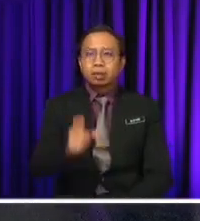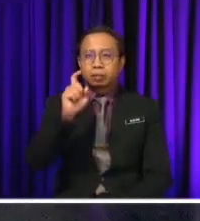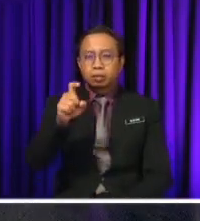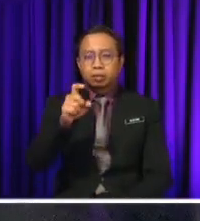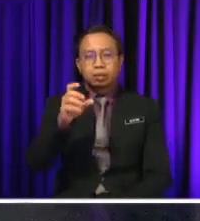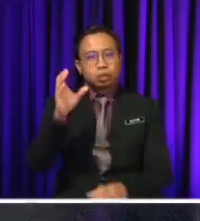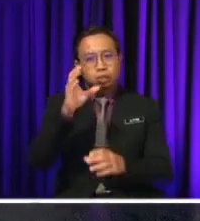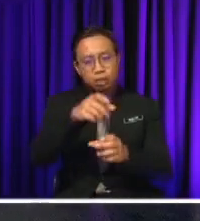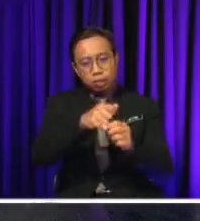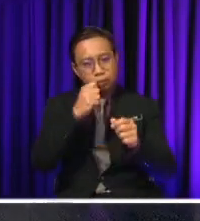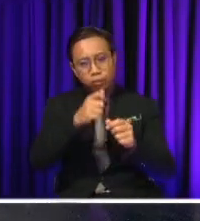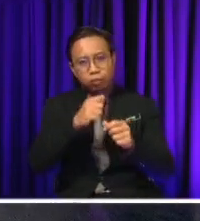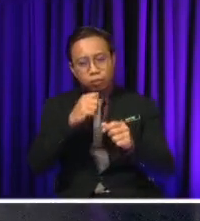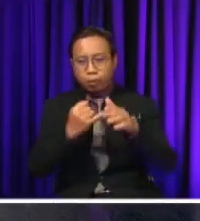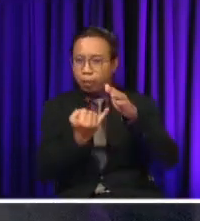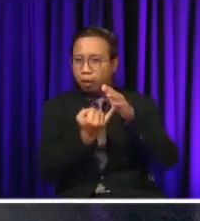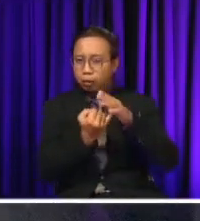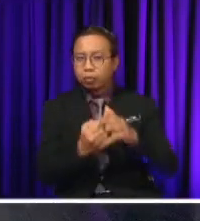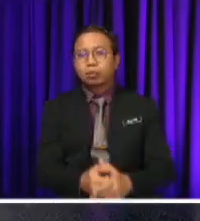sebagainya guys